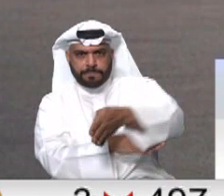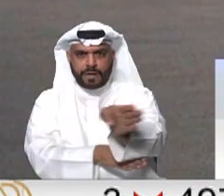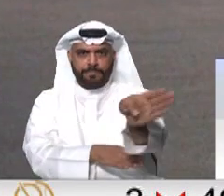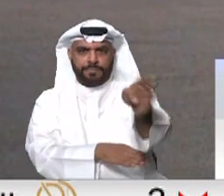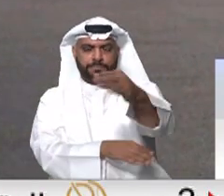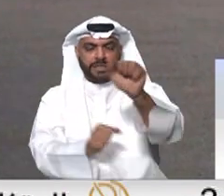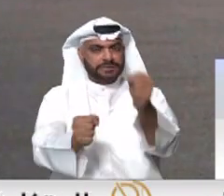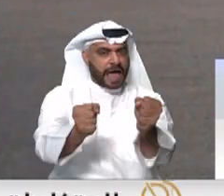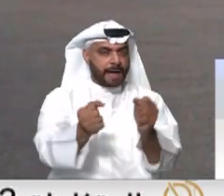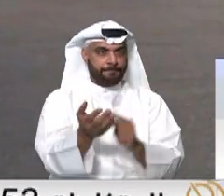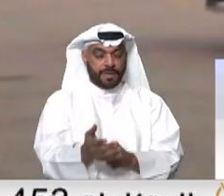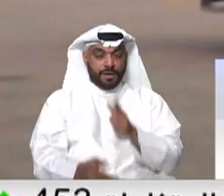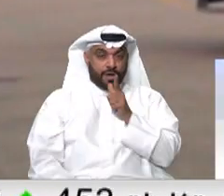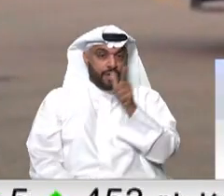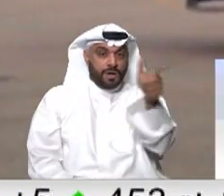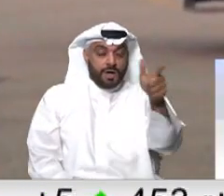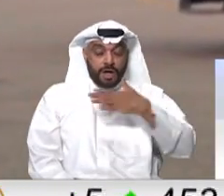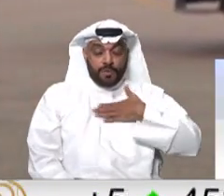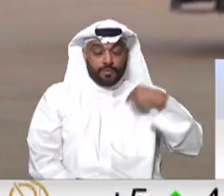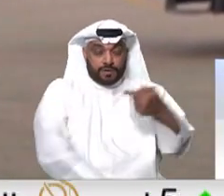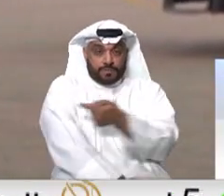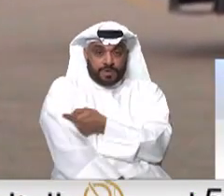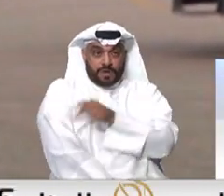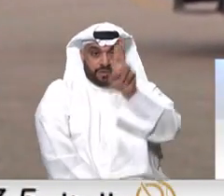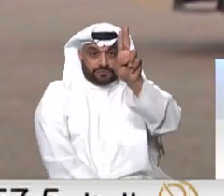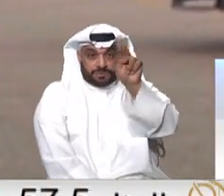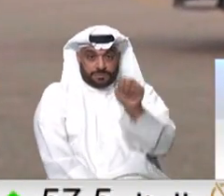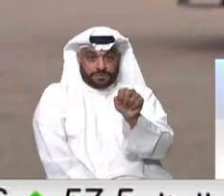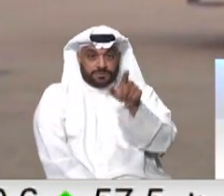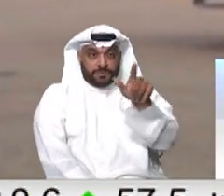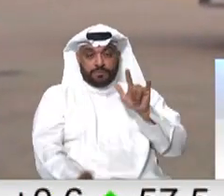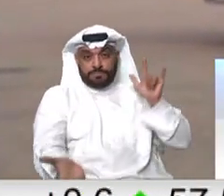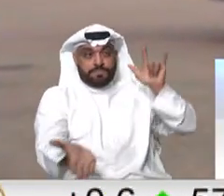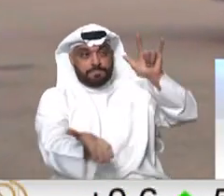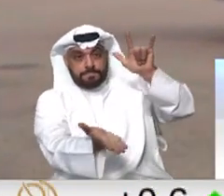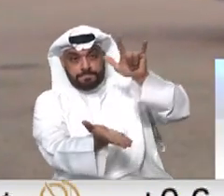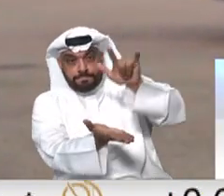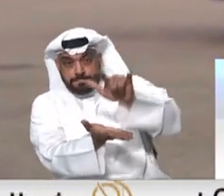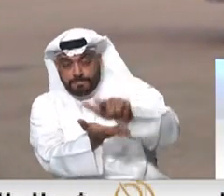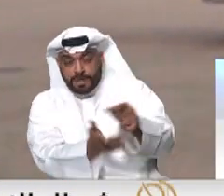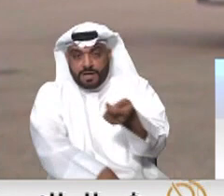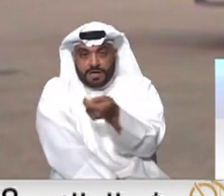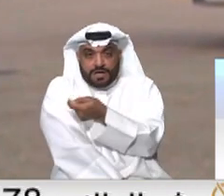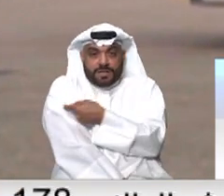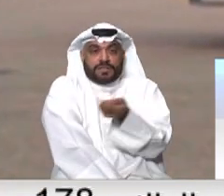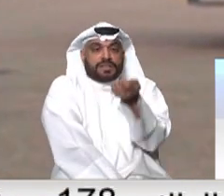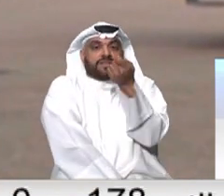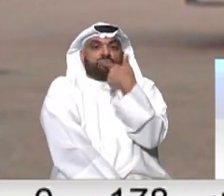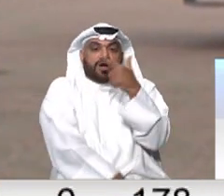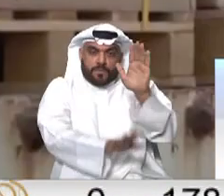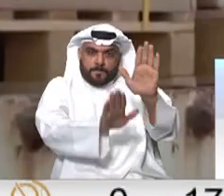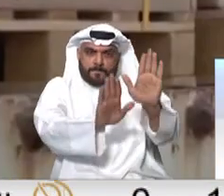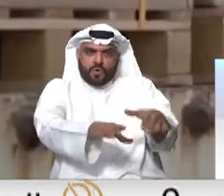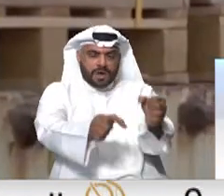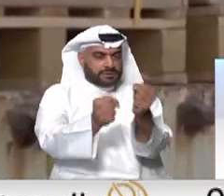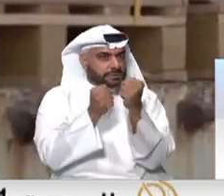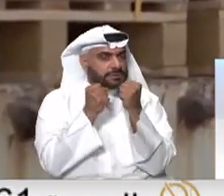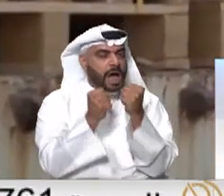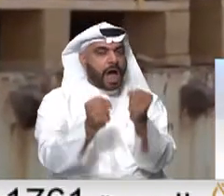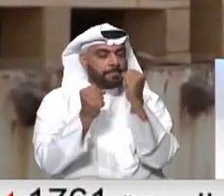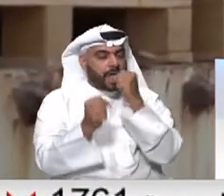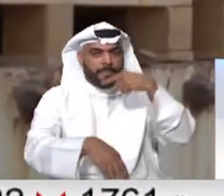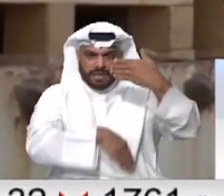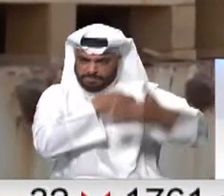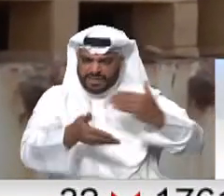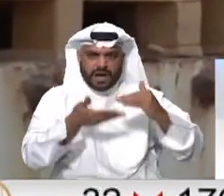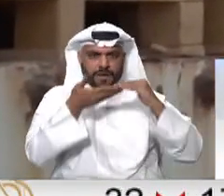كشفت منظمه الصحه العالميه ان طائره تحمل امدادات طبيه تابعه لها وتشتد الحاجه اليها